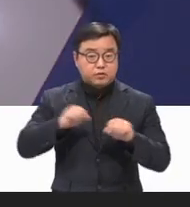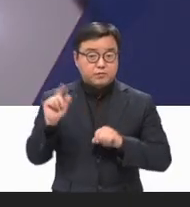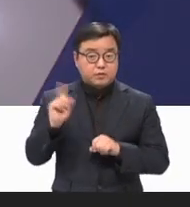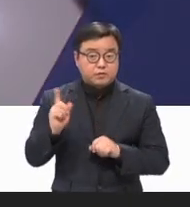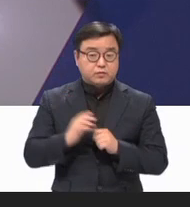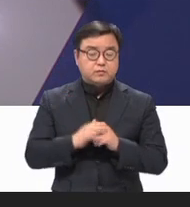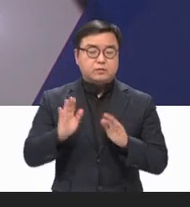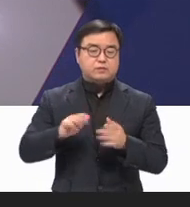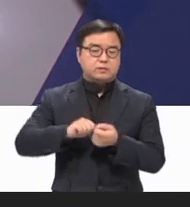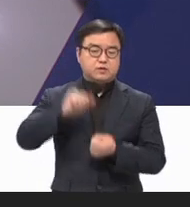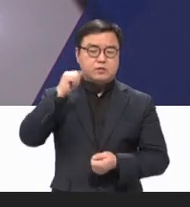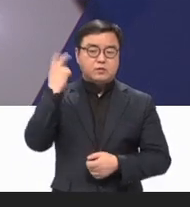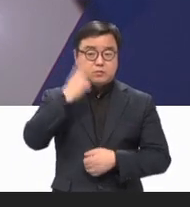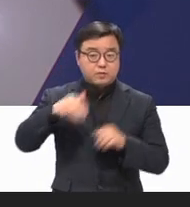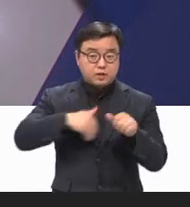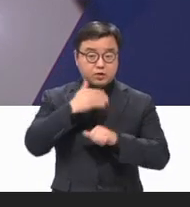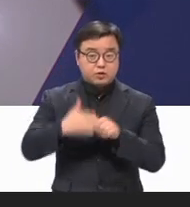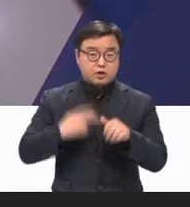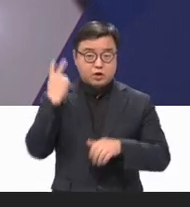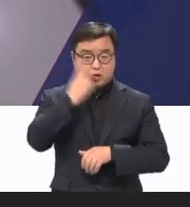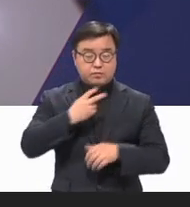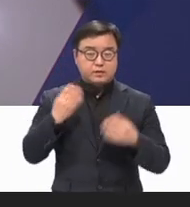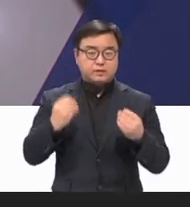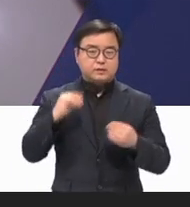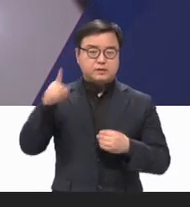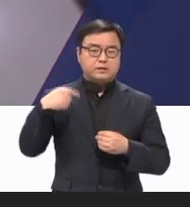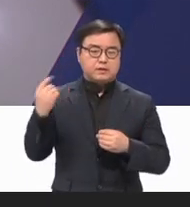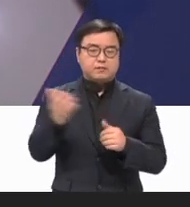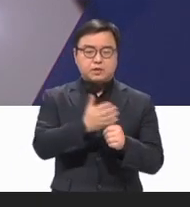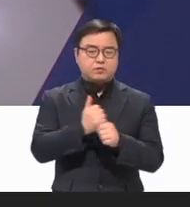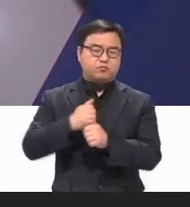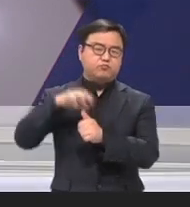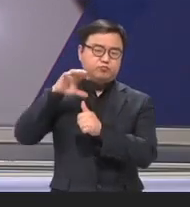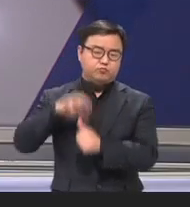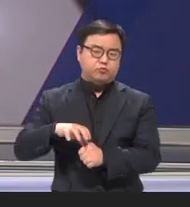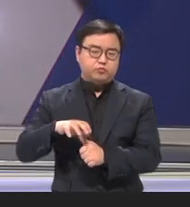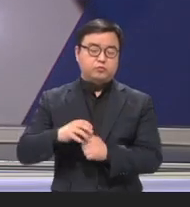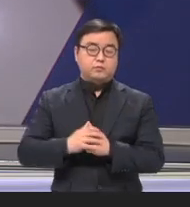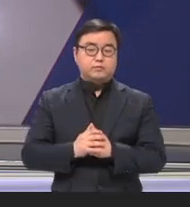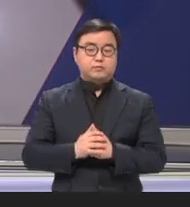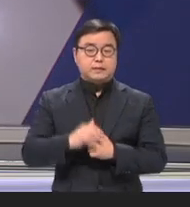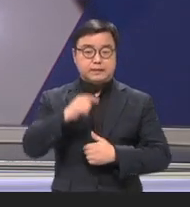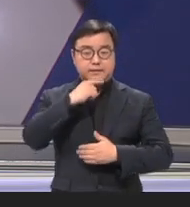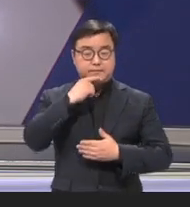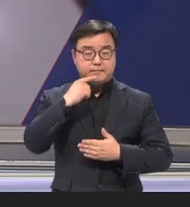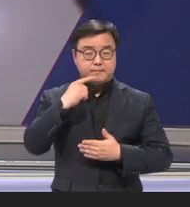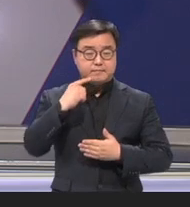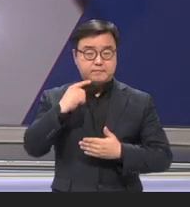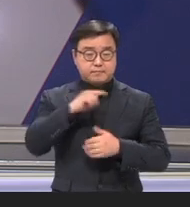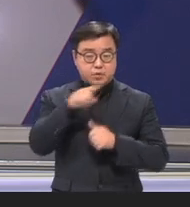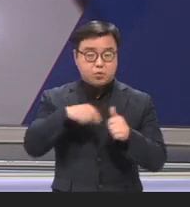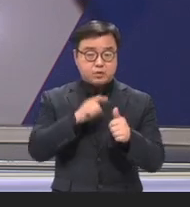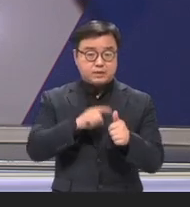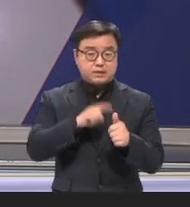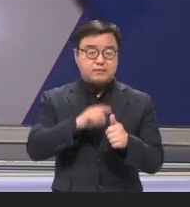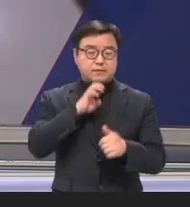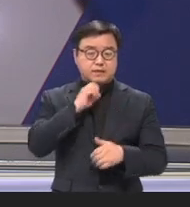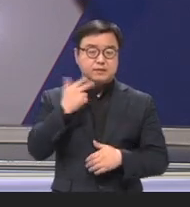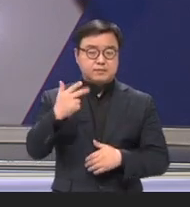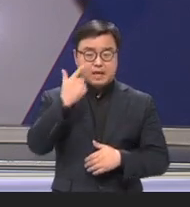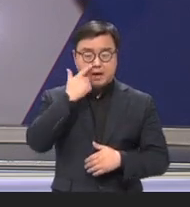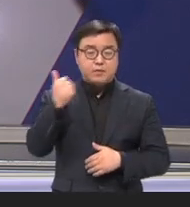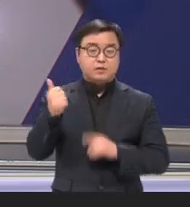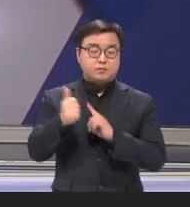영장 실질 심사 현장 검증이 있은 뒤 이제 구속이 됐습니다 피의자는 47세 아버지 이모 씨와 40세